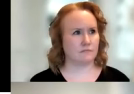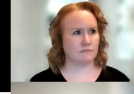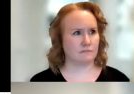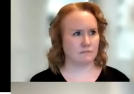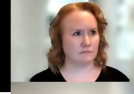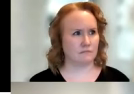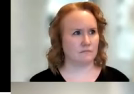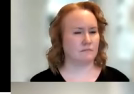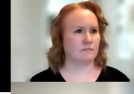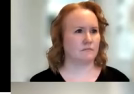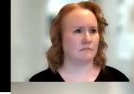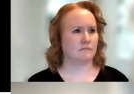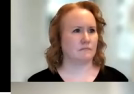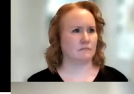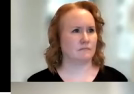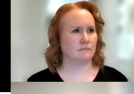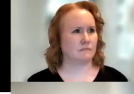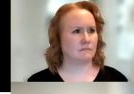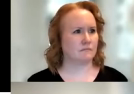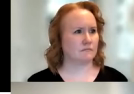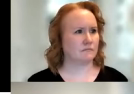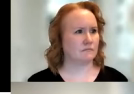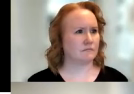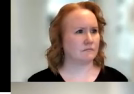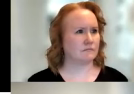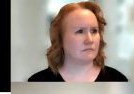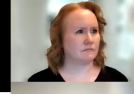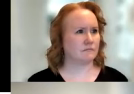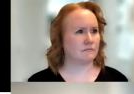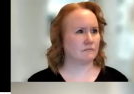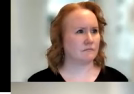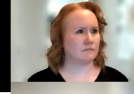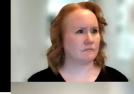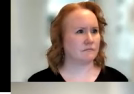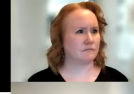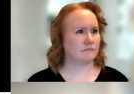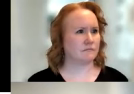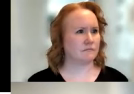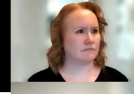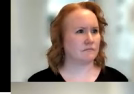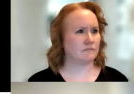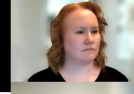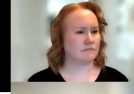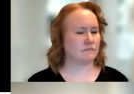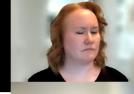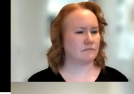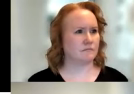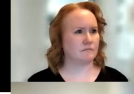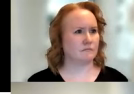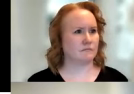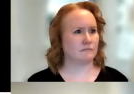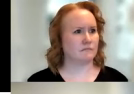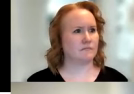Og dette underbygges også av direktivets artikkel 6, som gir klart uttrykk for dette formålet om fri